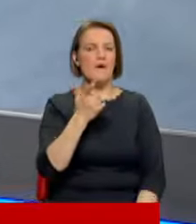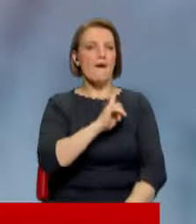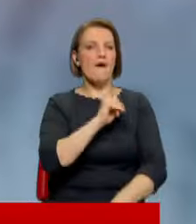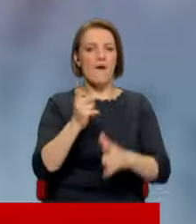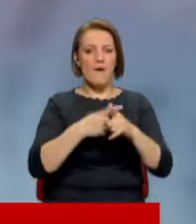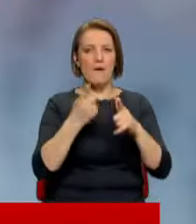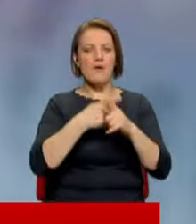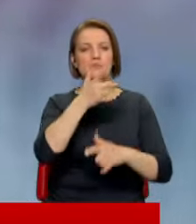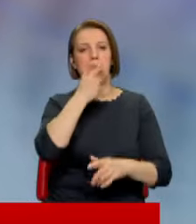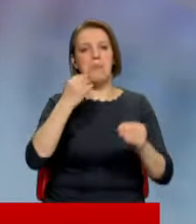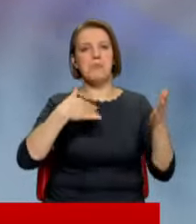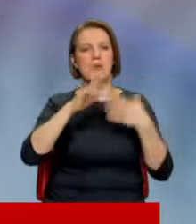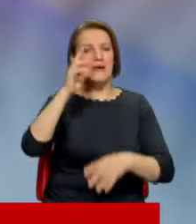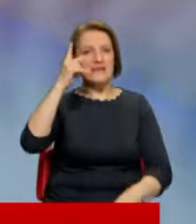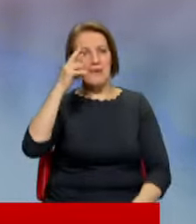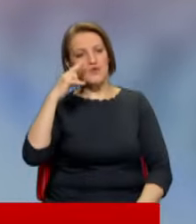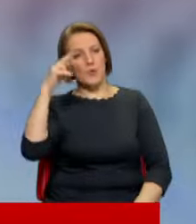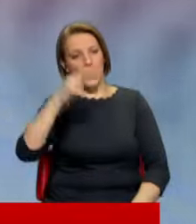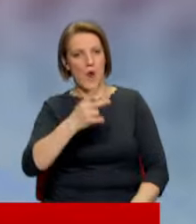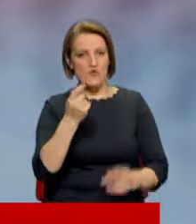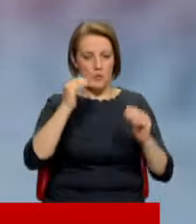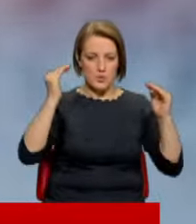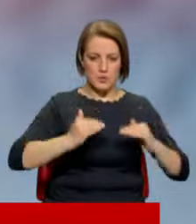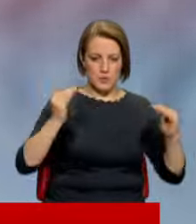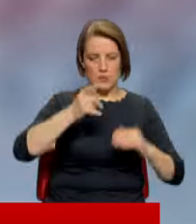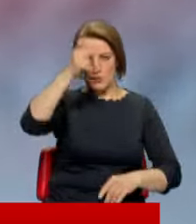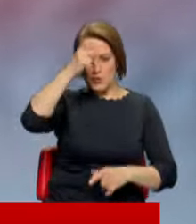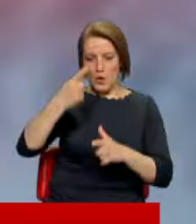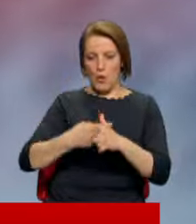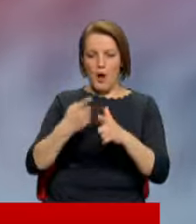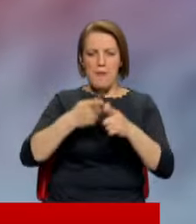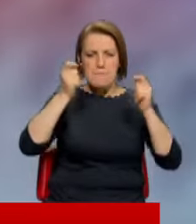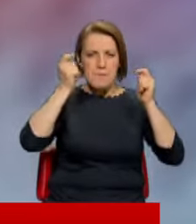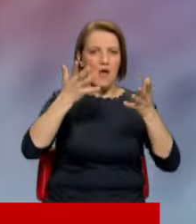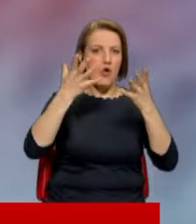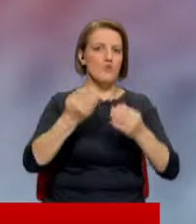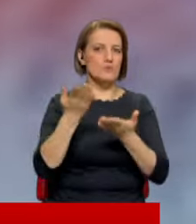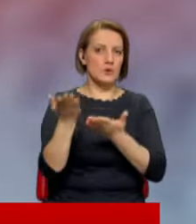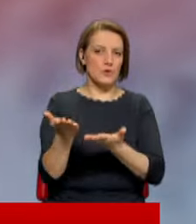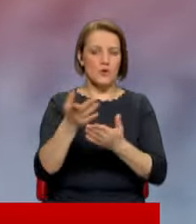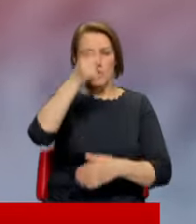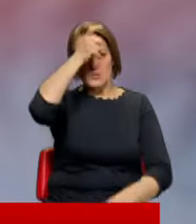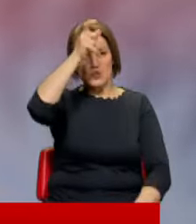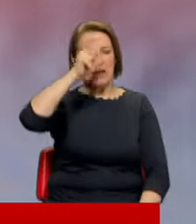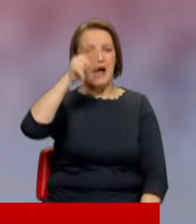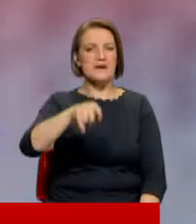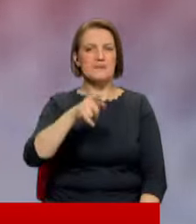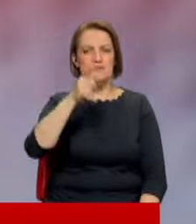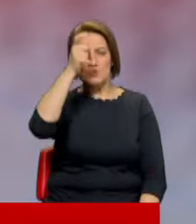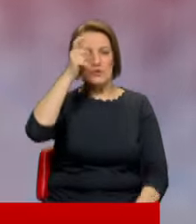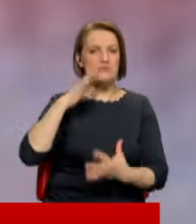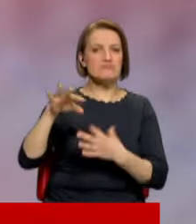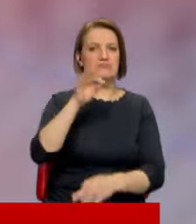Manşet yabancılar için çok ucuz diye eleştirilen Türk otelleri en pahalı olmaya aday Türkler Bodrum'un Hayalini bile